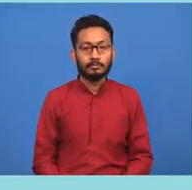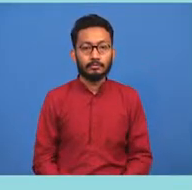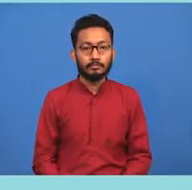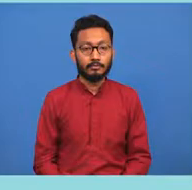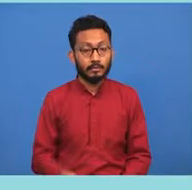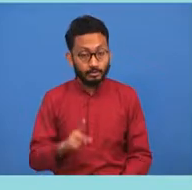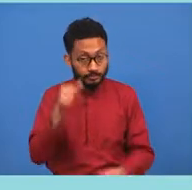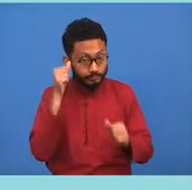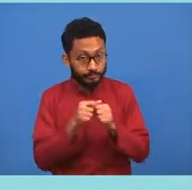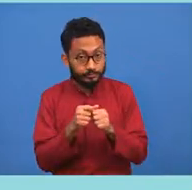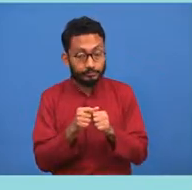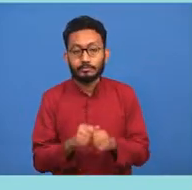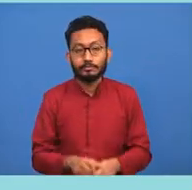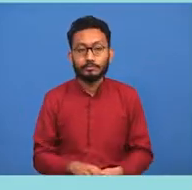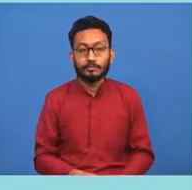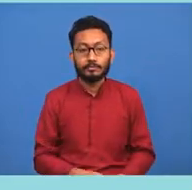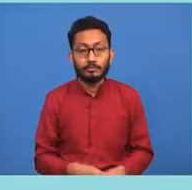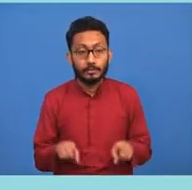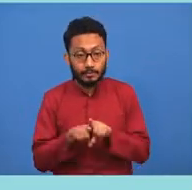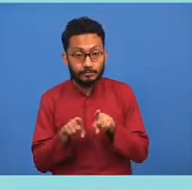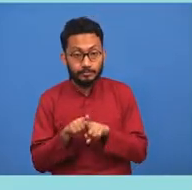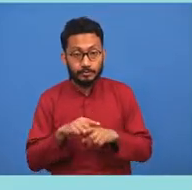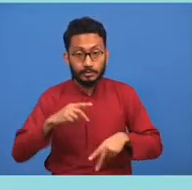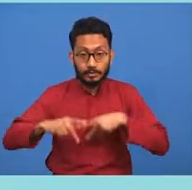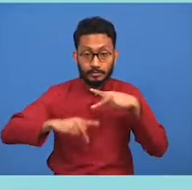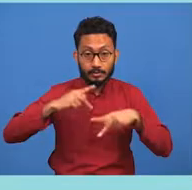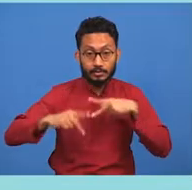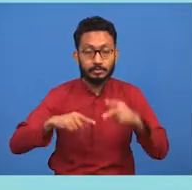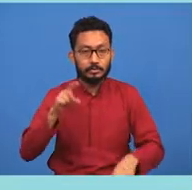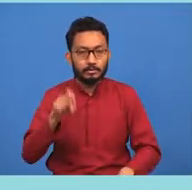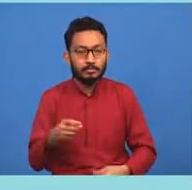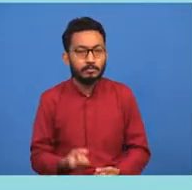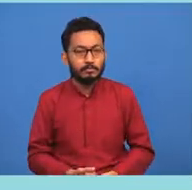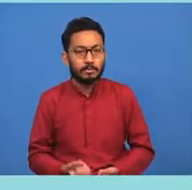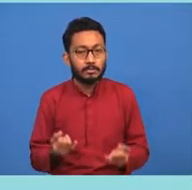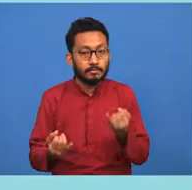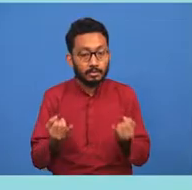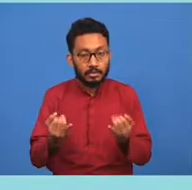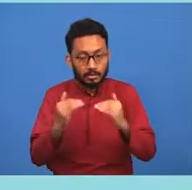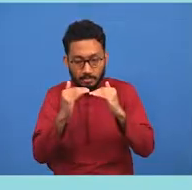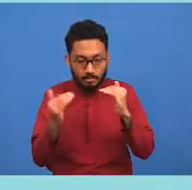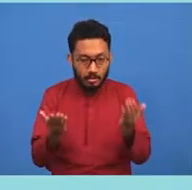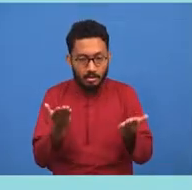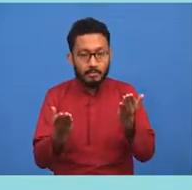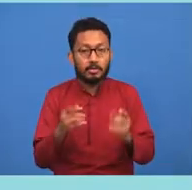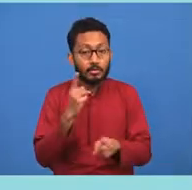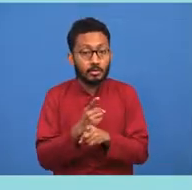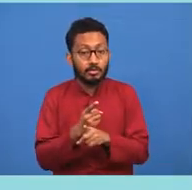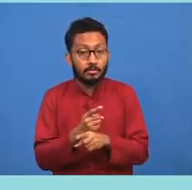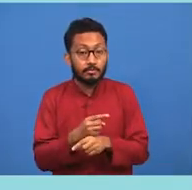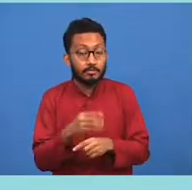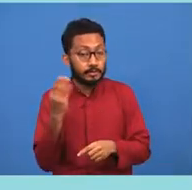Ingat ya, murid-murid, persamaan kimia mestilah diseimbangkan. Betulkan yang